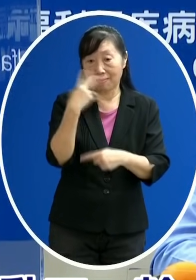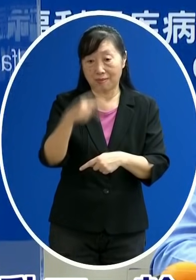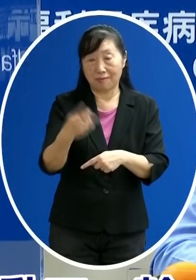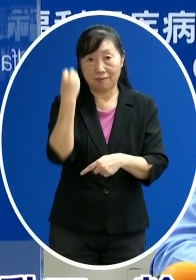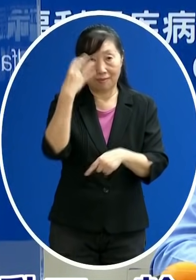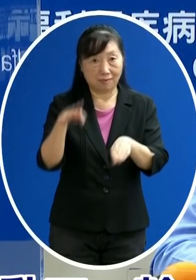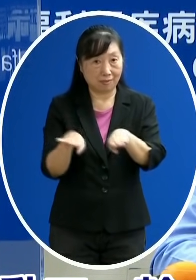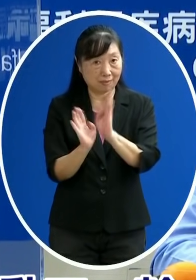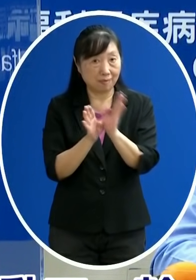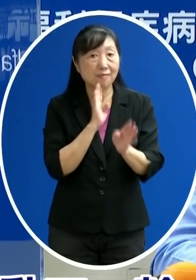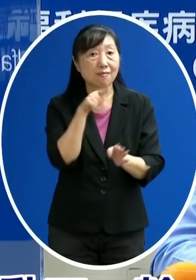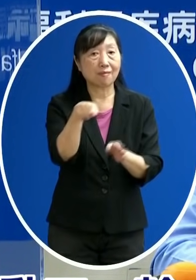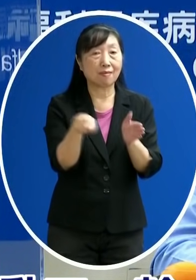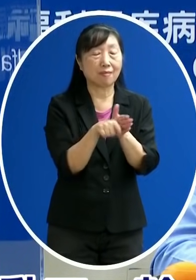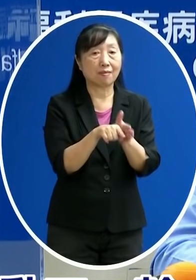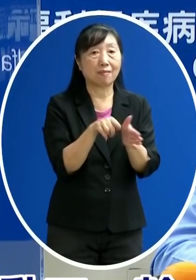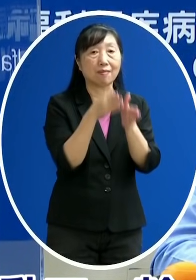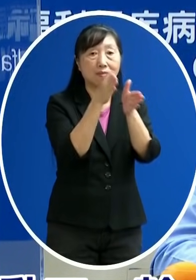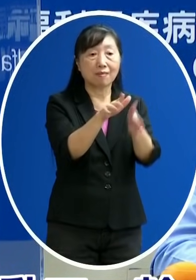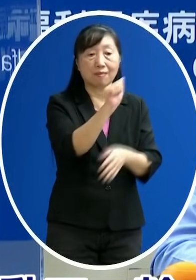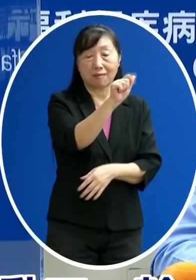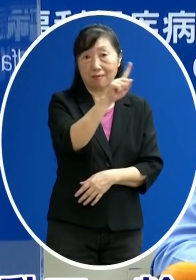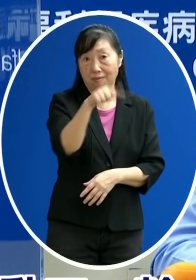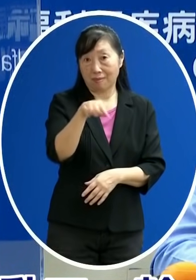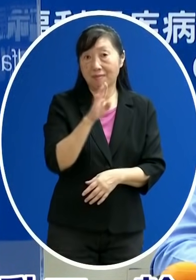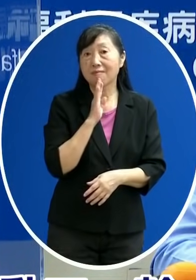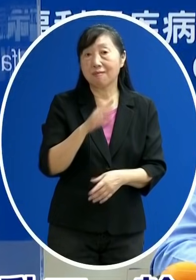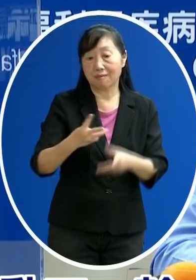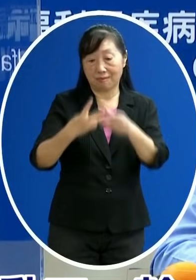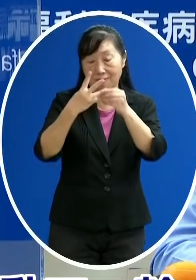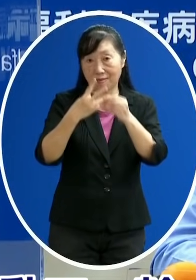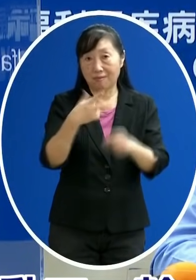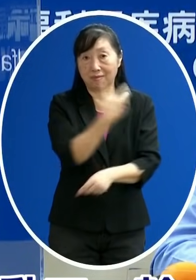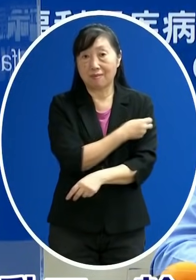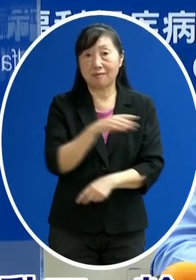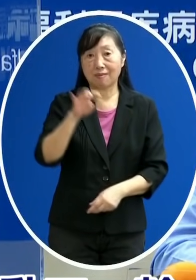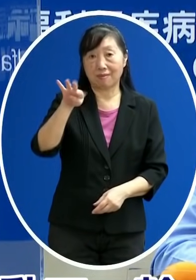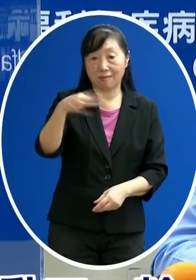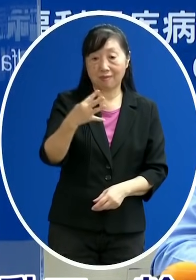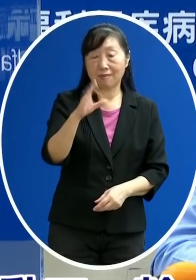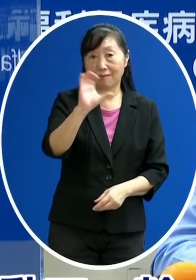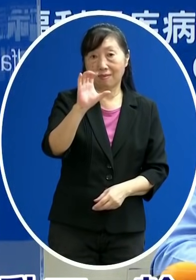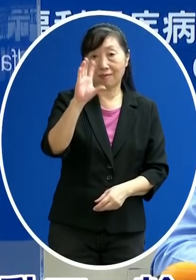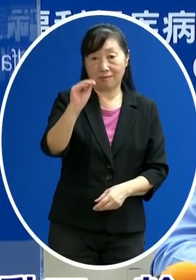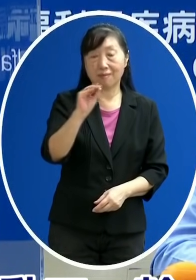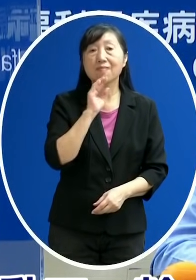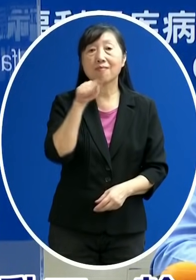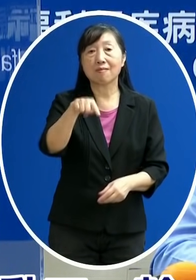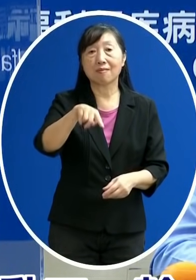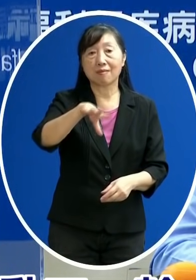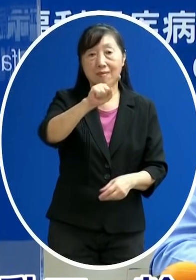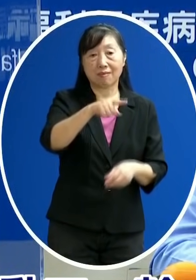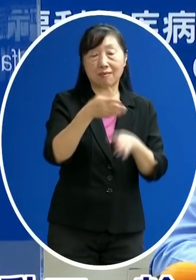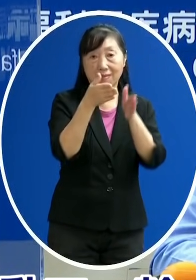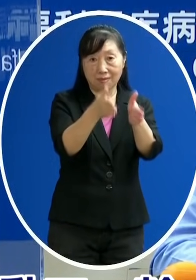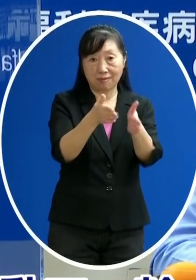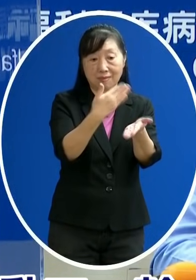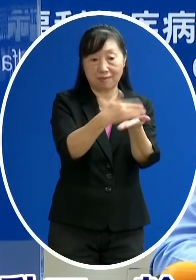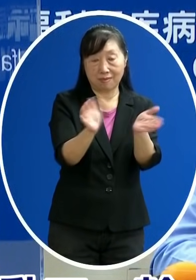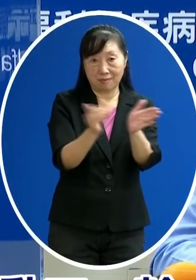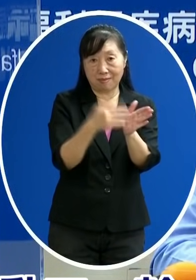改购 A G 者，于第三轮医院登记接种 A G 至490万人优先处理后，再陆续接